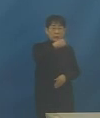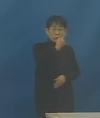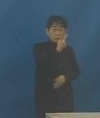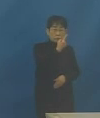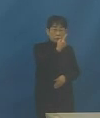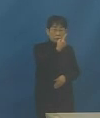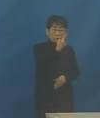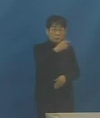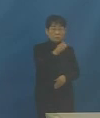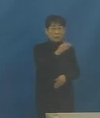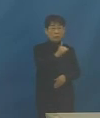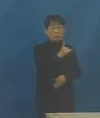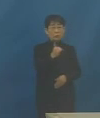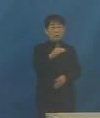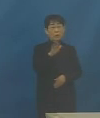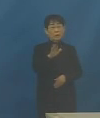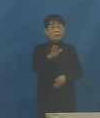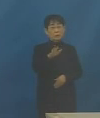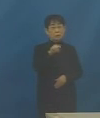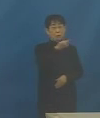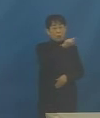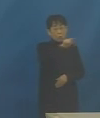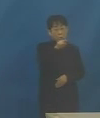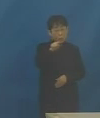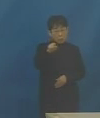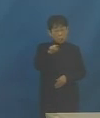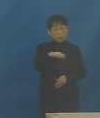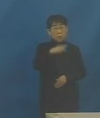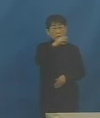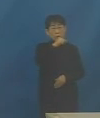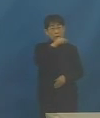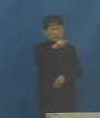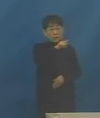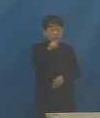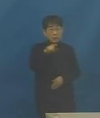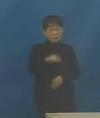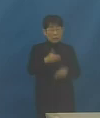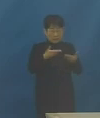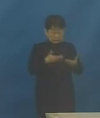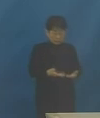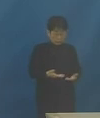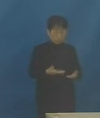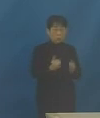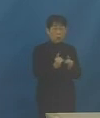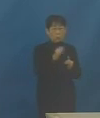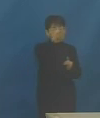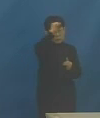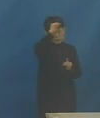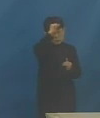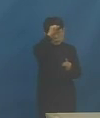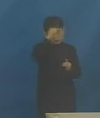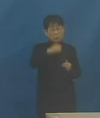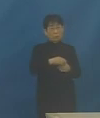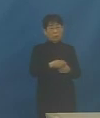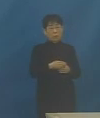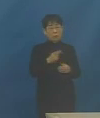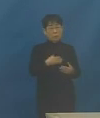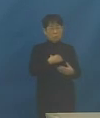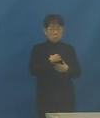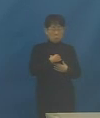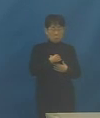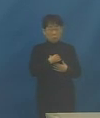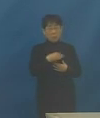出来ていますこのあたりがありますと重症者の危険性というものに向き合わなきゃいけなくなってくると